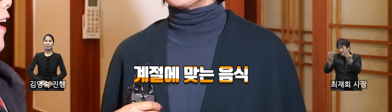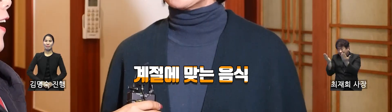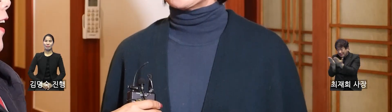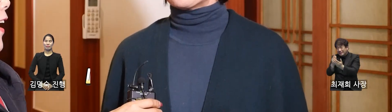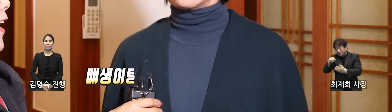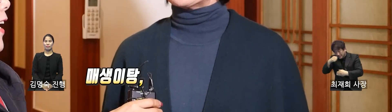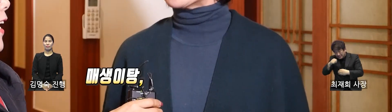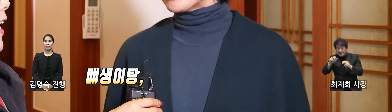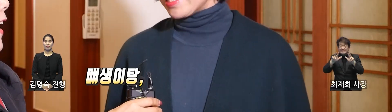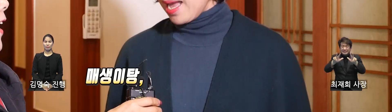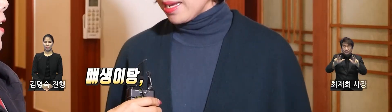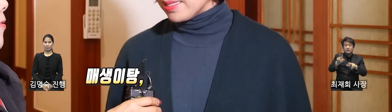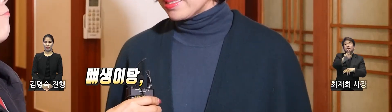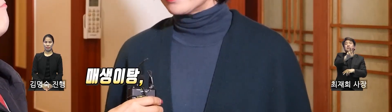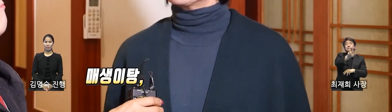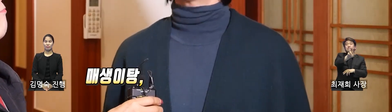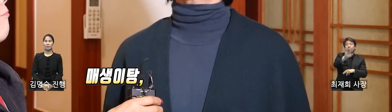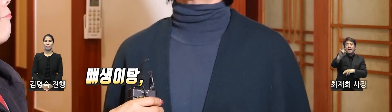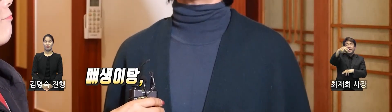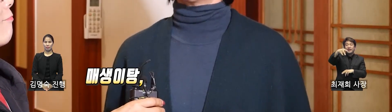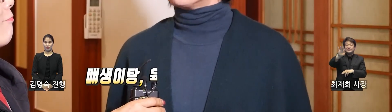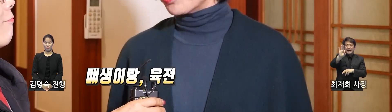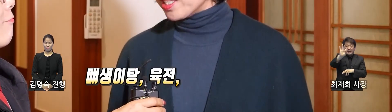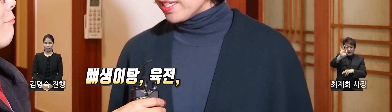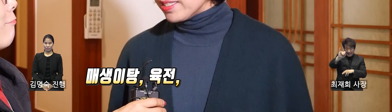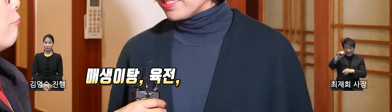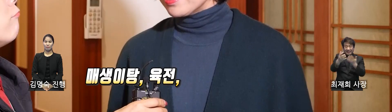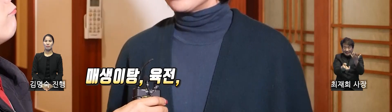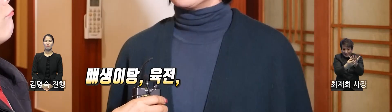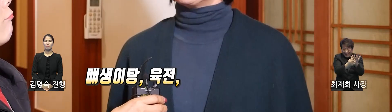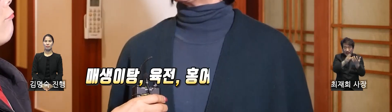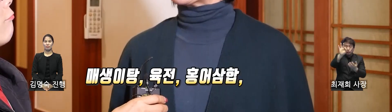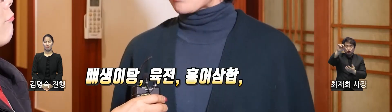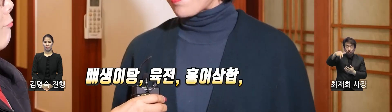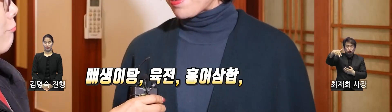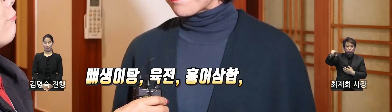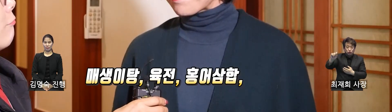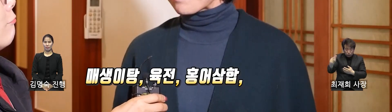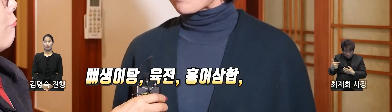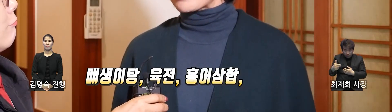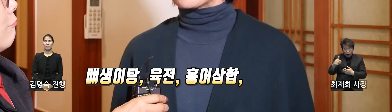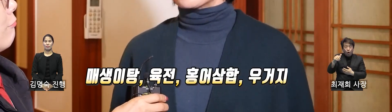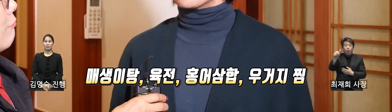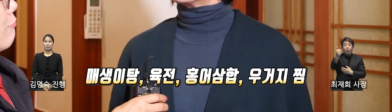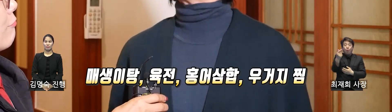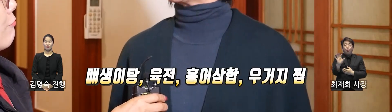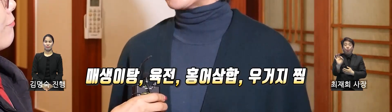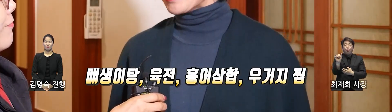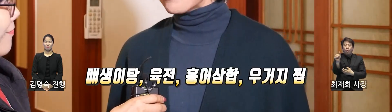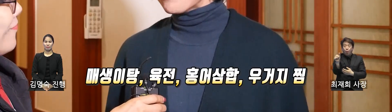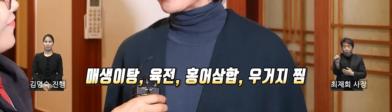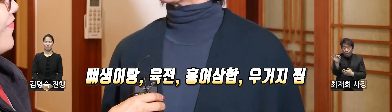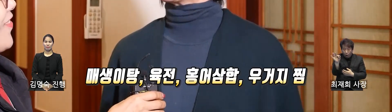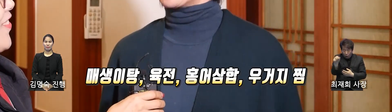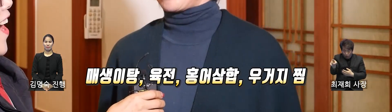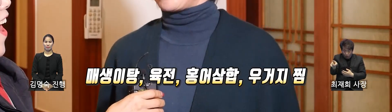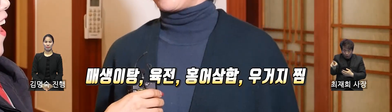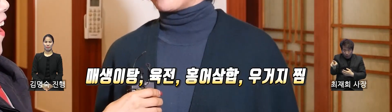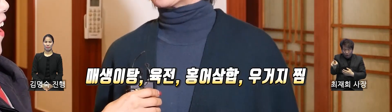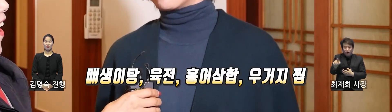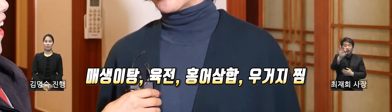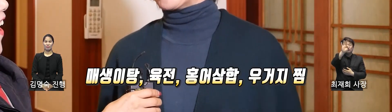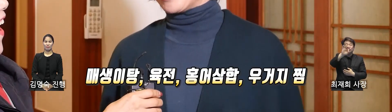지금은 매생이 탕 그 다음이 6.0 어 삼아 오버 g 찡 이렇게